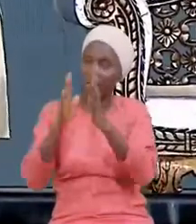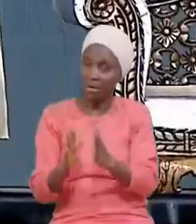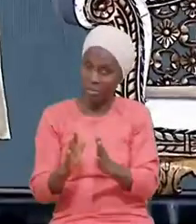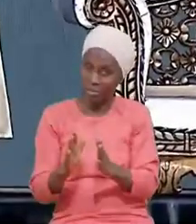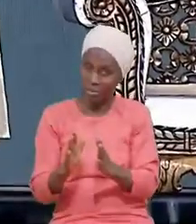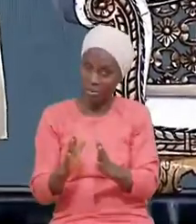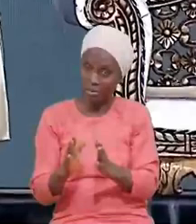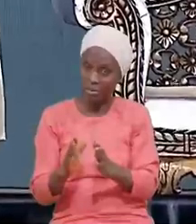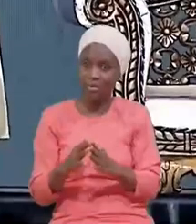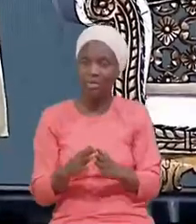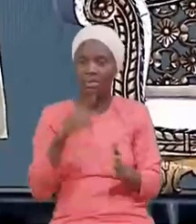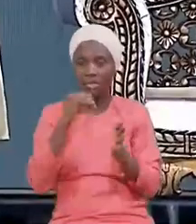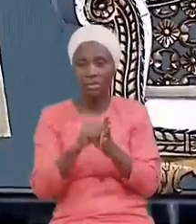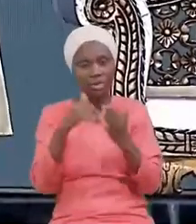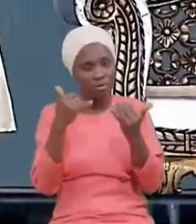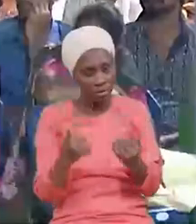il dit maintenant